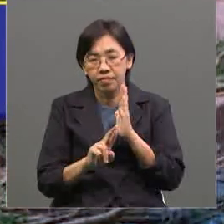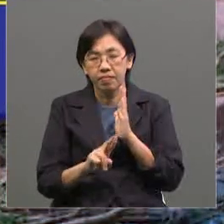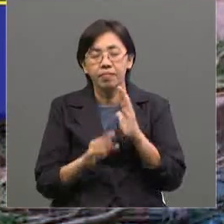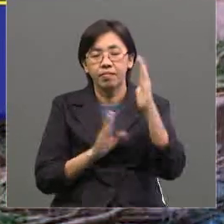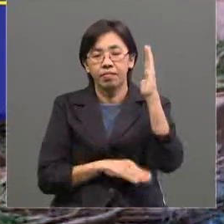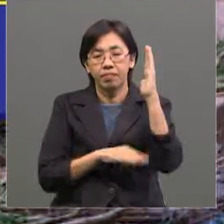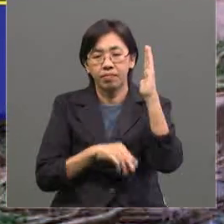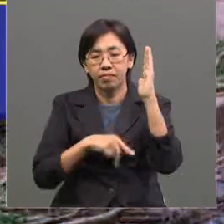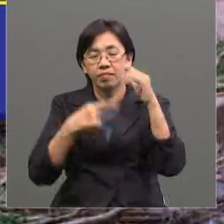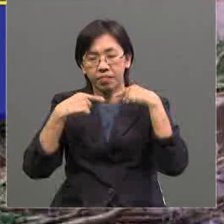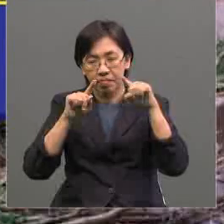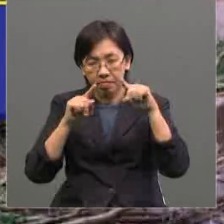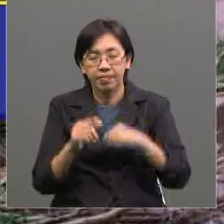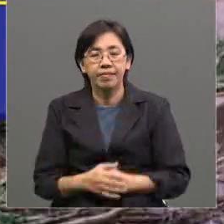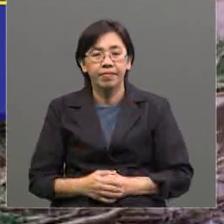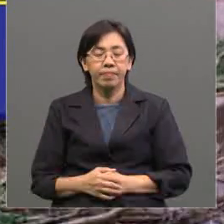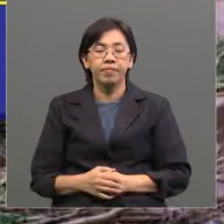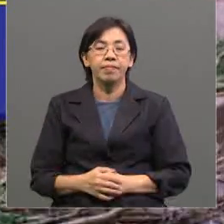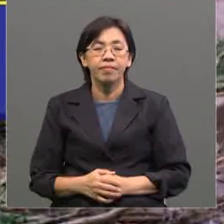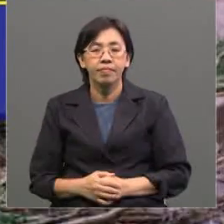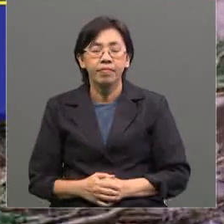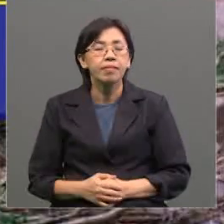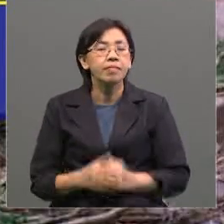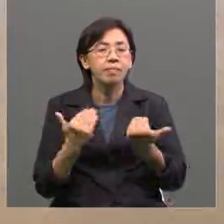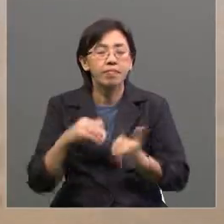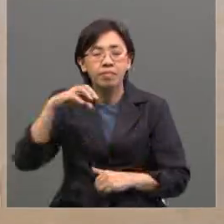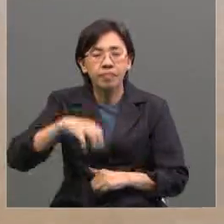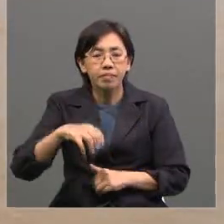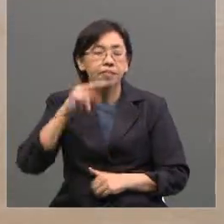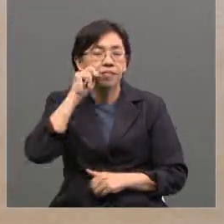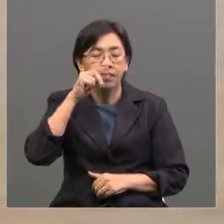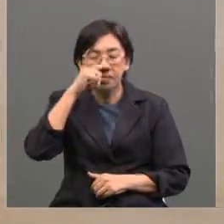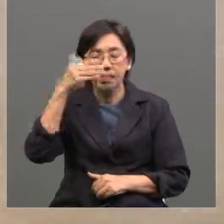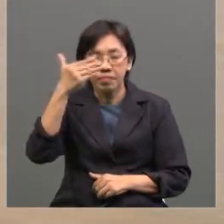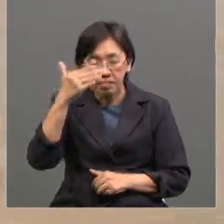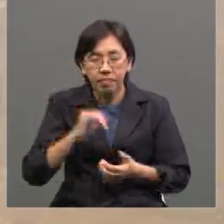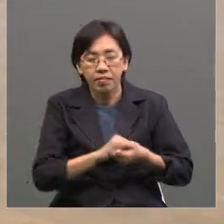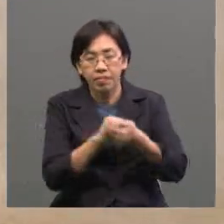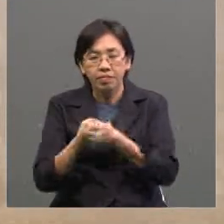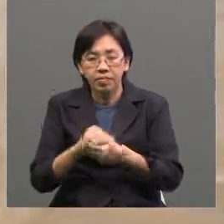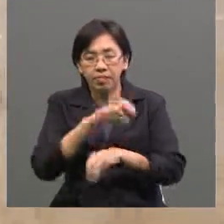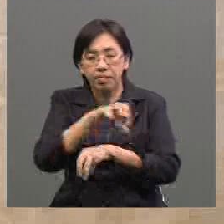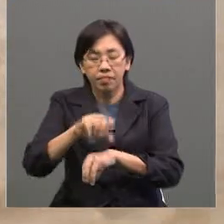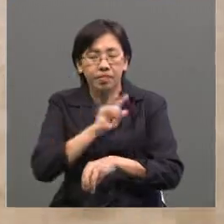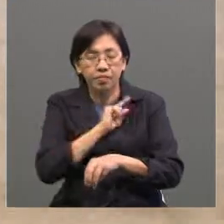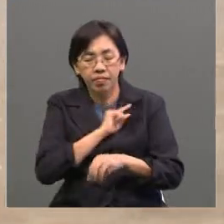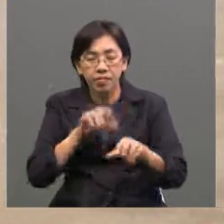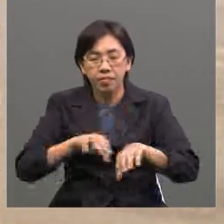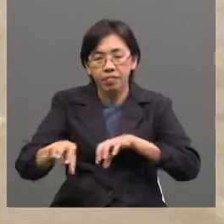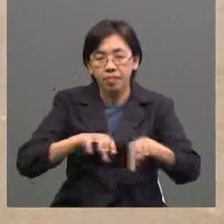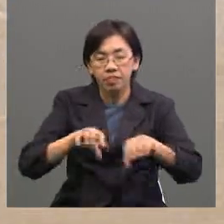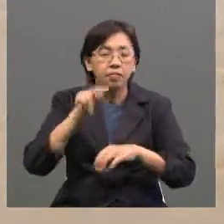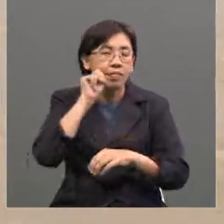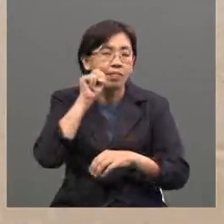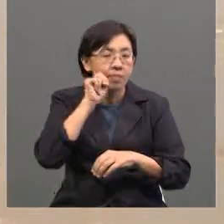นะครับและภาคใต้ก็คือที่จังหวัดพังงาด้วยนอกจากนี้ทางสำนักงานทรัพยากรน้ำแห่งชาติได้ร่วมกับหน่วยงานที่เกี่ยวข้องเนี่ยวางแผนบริหาร